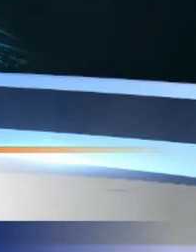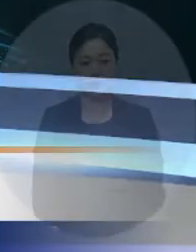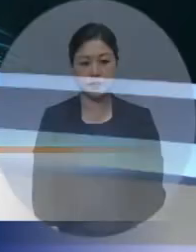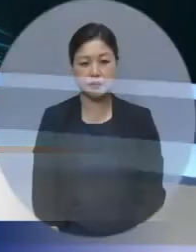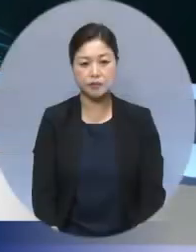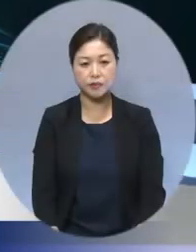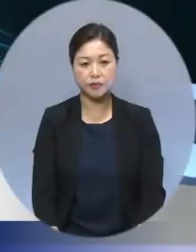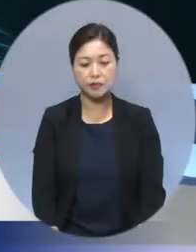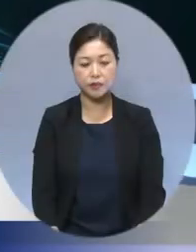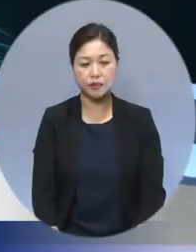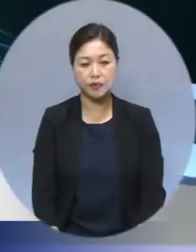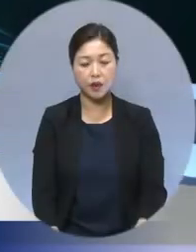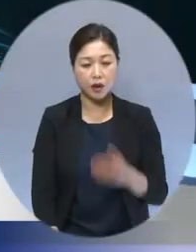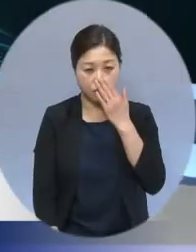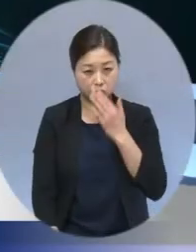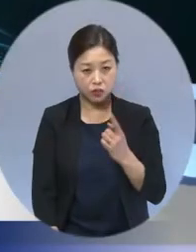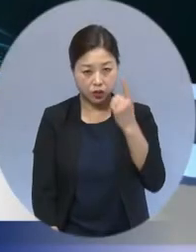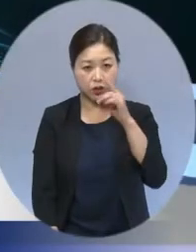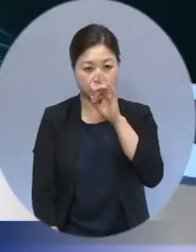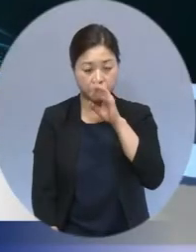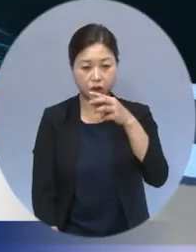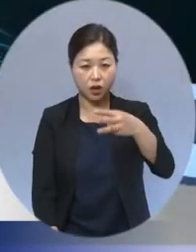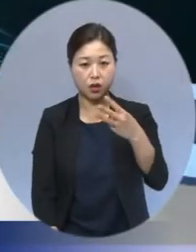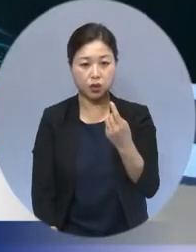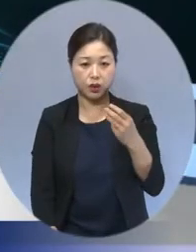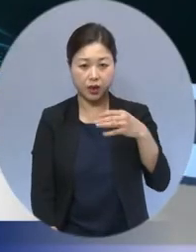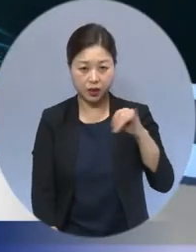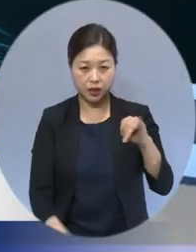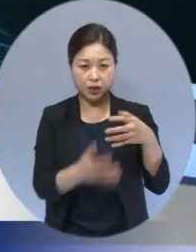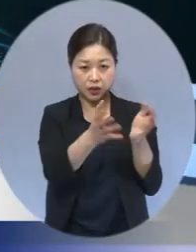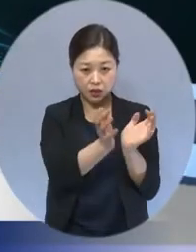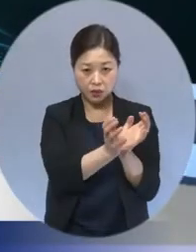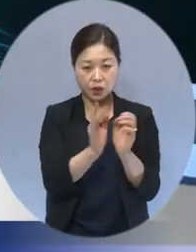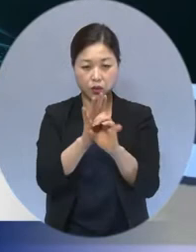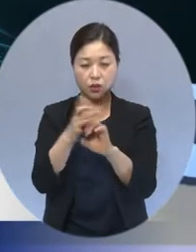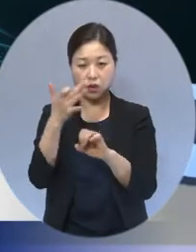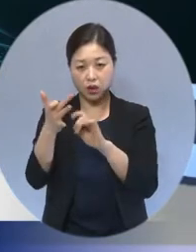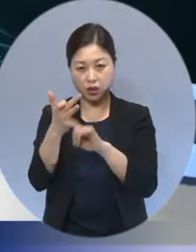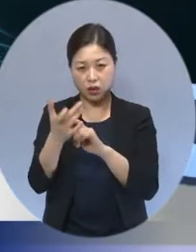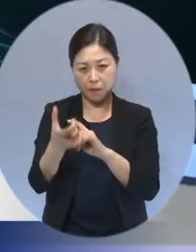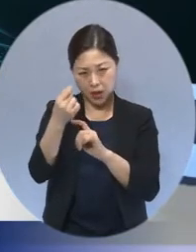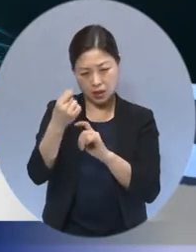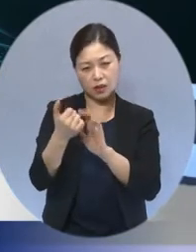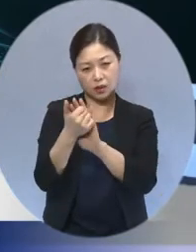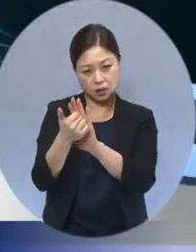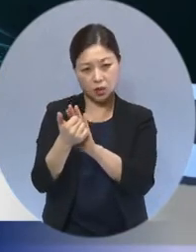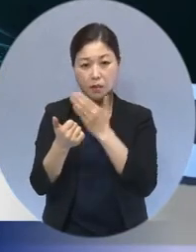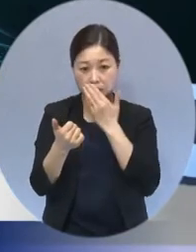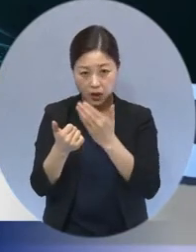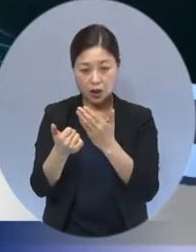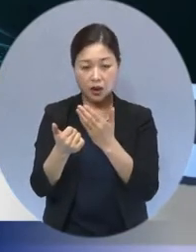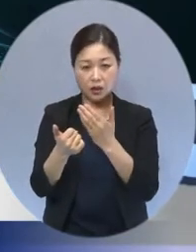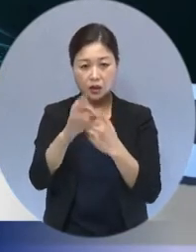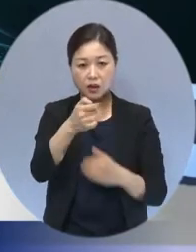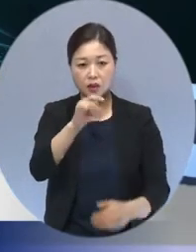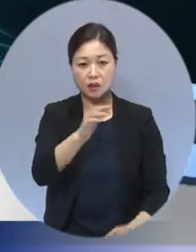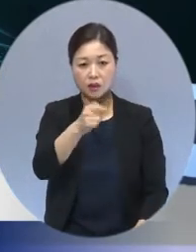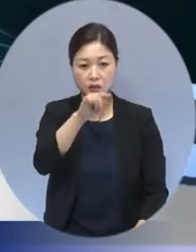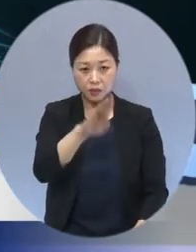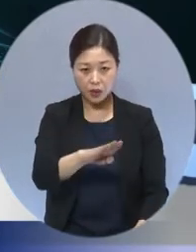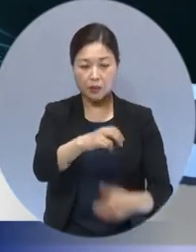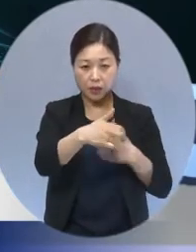순천 중앙 로타리 클럽이 코론 알고 의 신속한 치료를 지원할 수 있는 다기능 음악 구급차를 순천시에